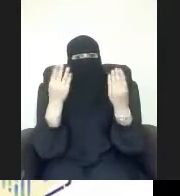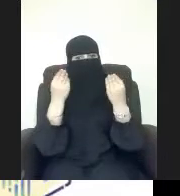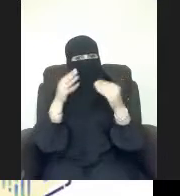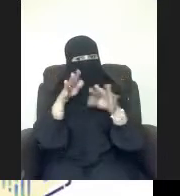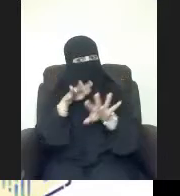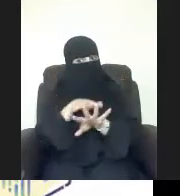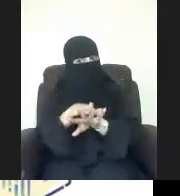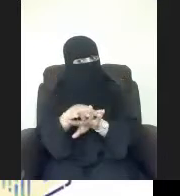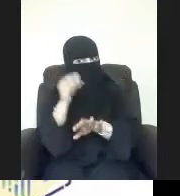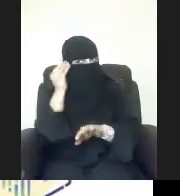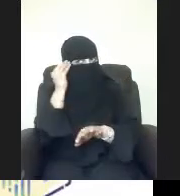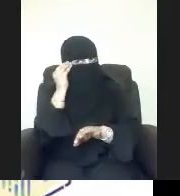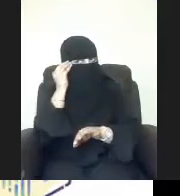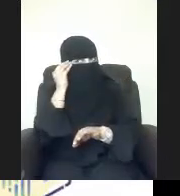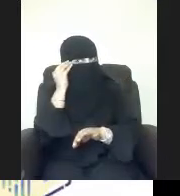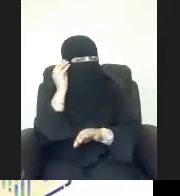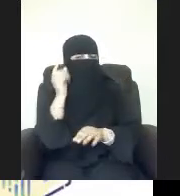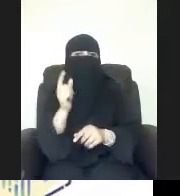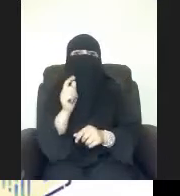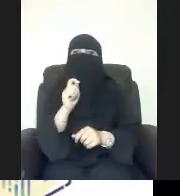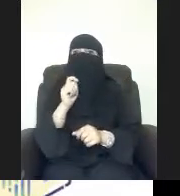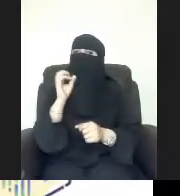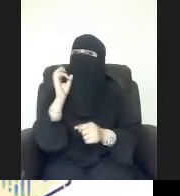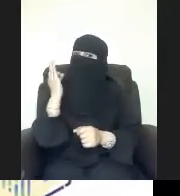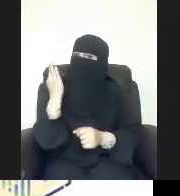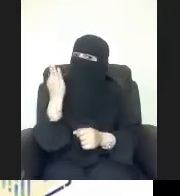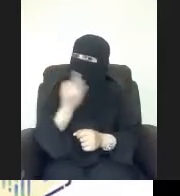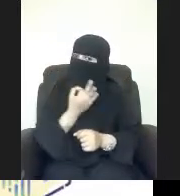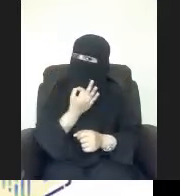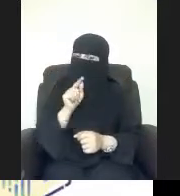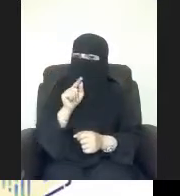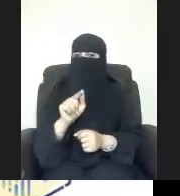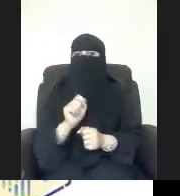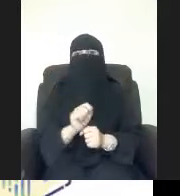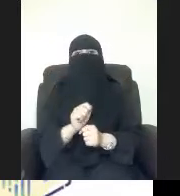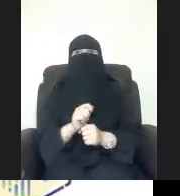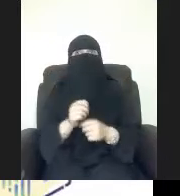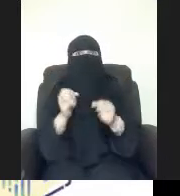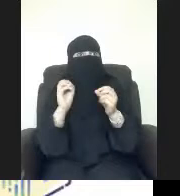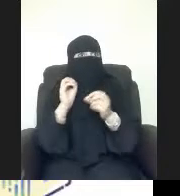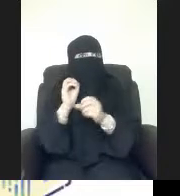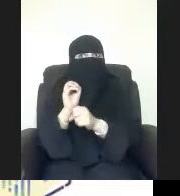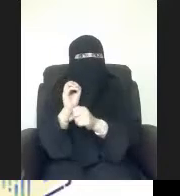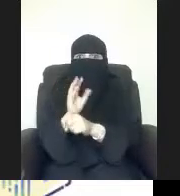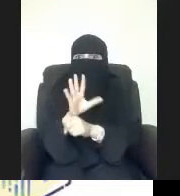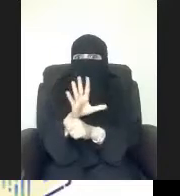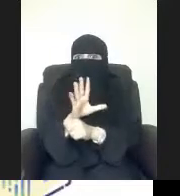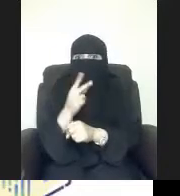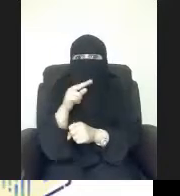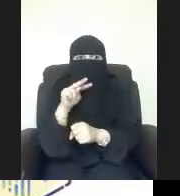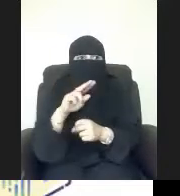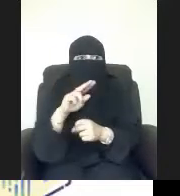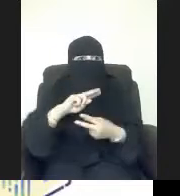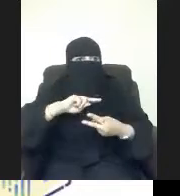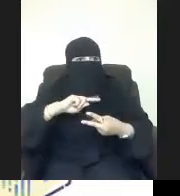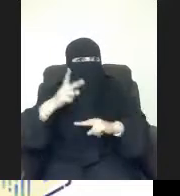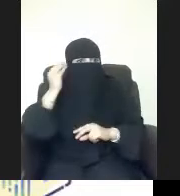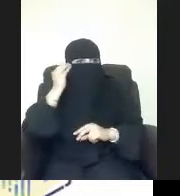مفهوم التعلم الإلكتروني. طبعا التعلم المدمج ظهوره كان حركة عكسية، خلينا